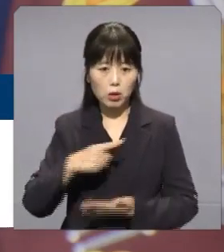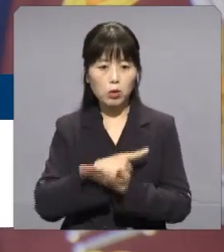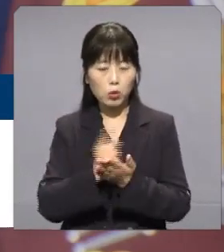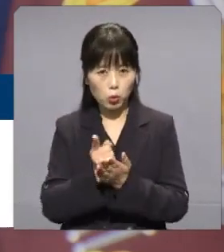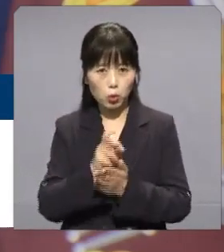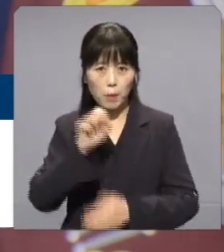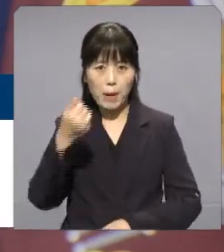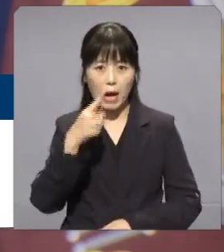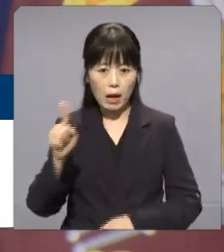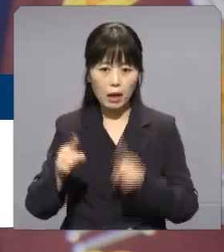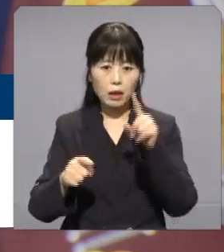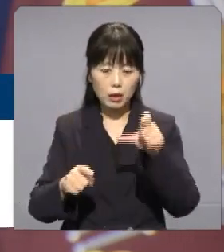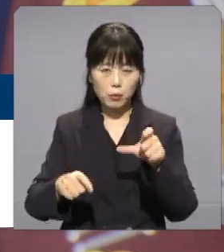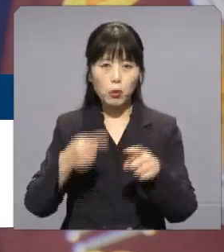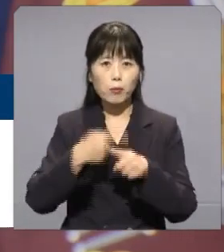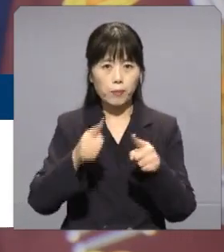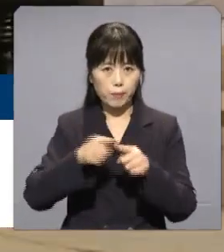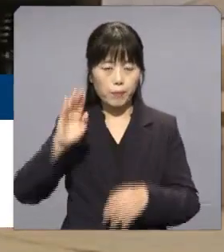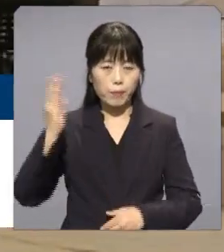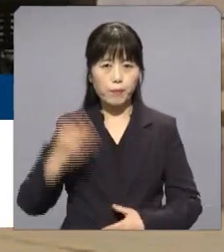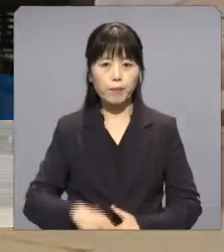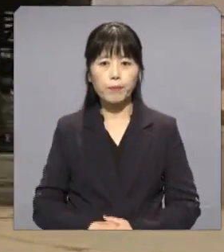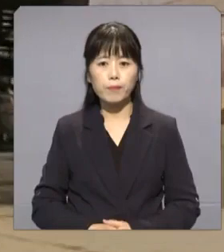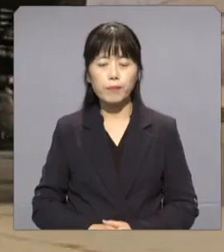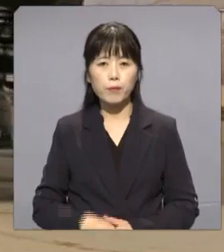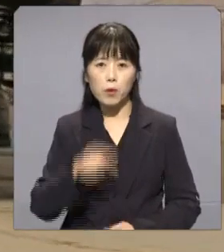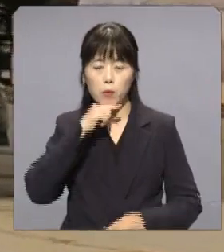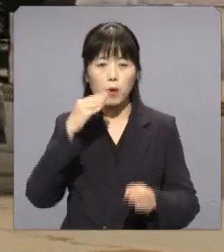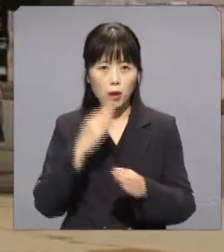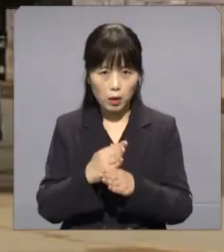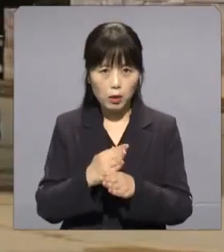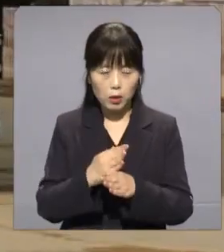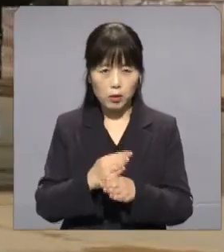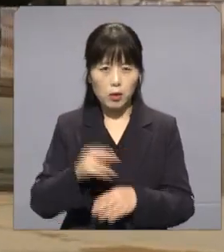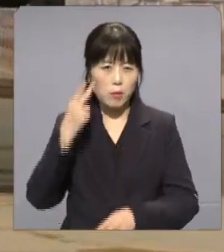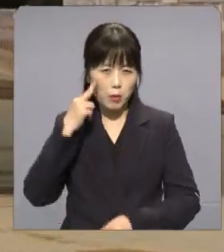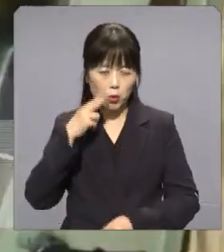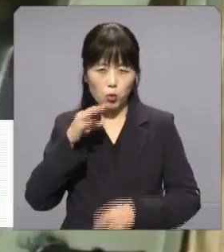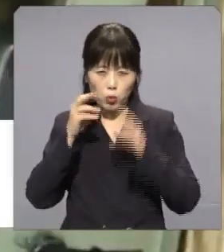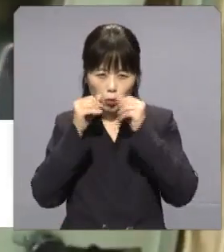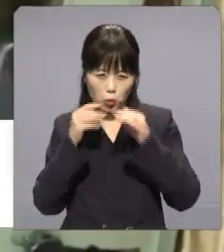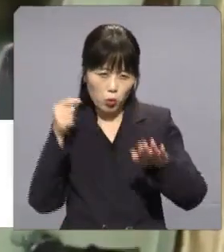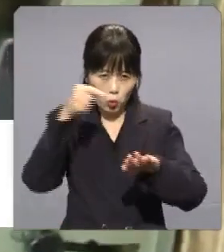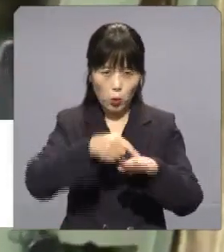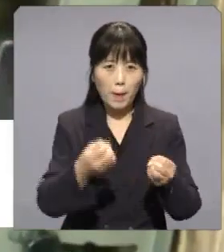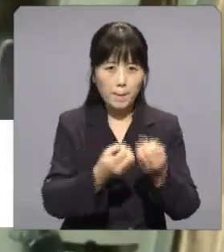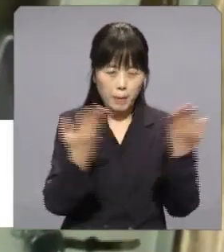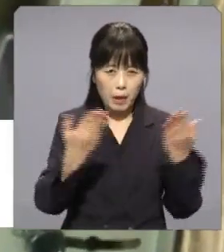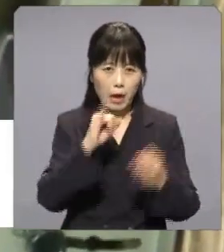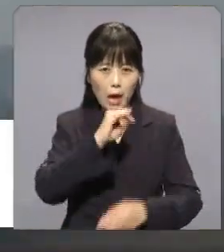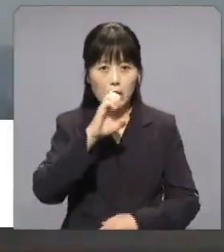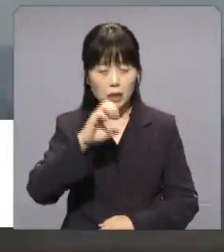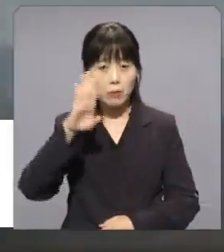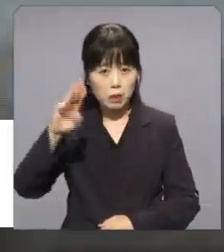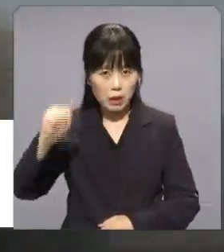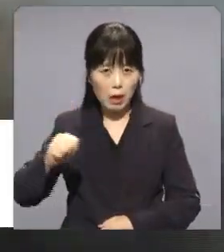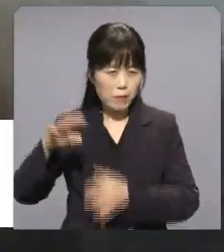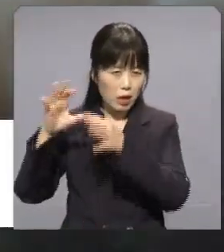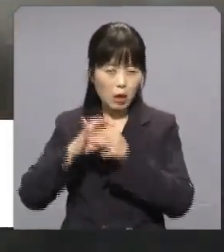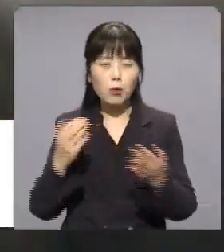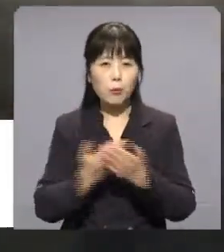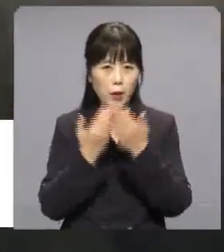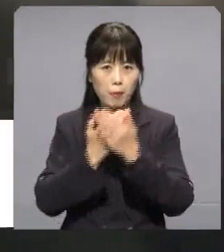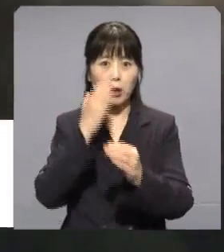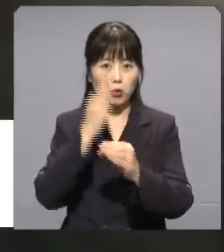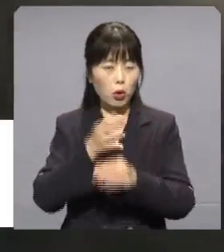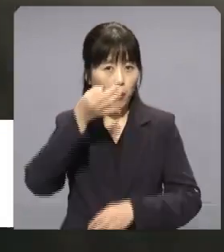속도는 마약 15로 탐지하였고 북한으로선 미국 본토 요격이 가능한 ICBM을 계속 개발하고